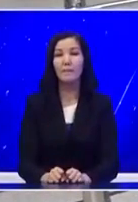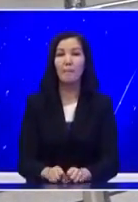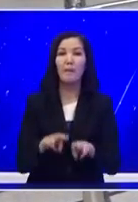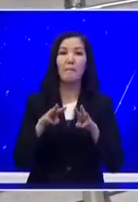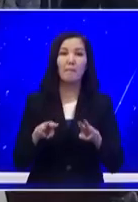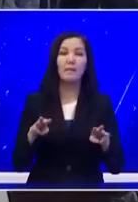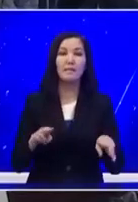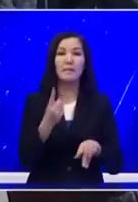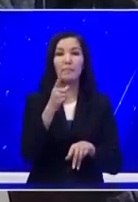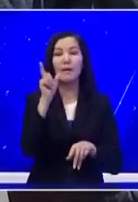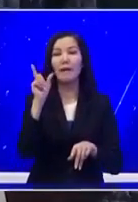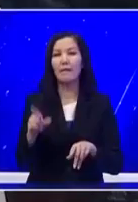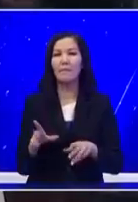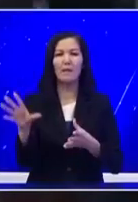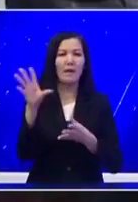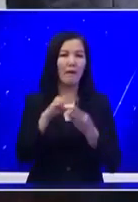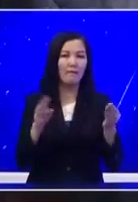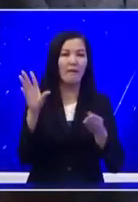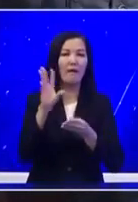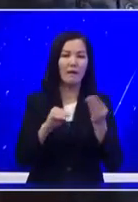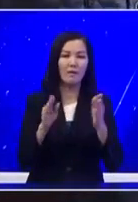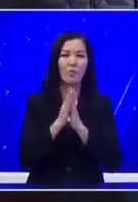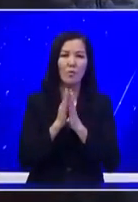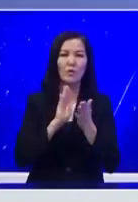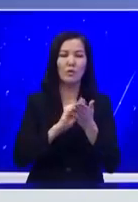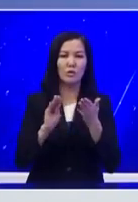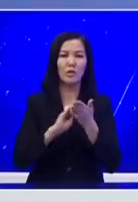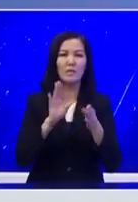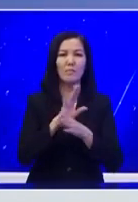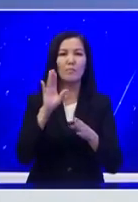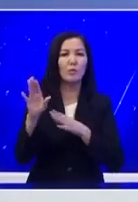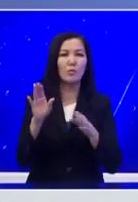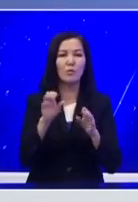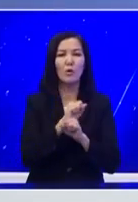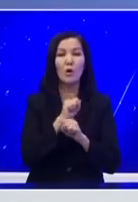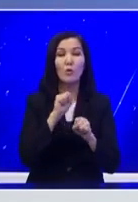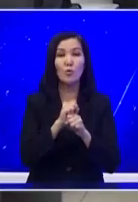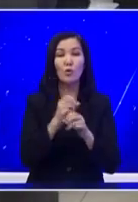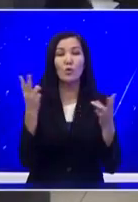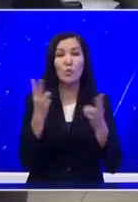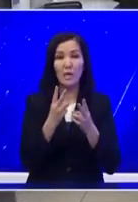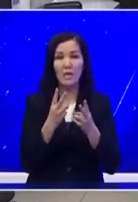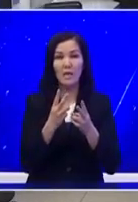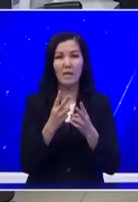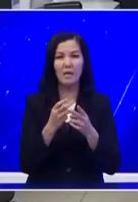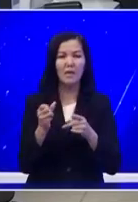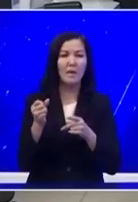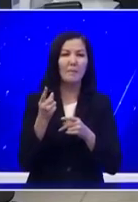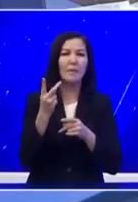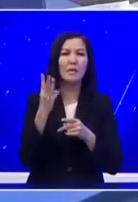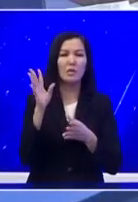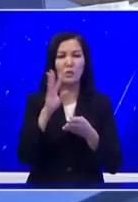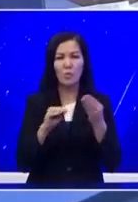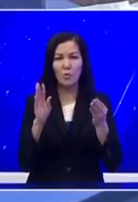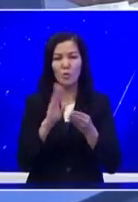Министрлік бір адамның бірнеше рет өтініш беруін доғаруды сұрайды. Себебі бір адамның атынан түсетін бірнеше өтініш мамандардың жұмыс істеу